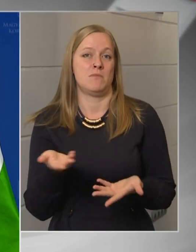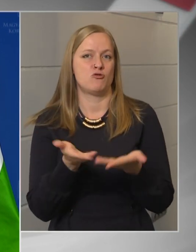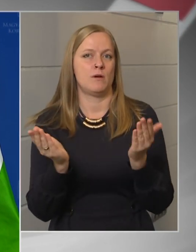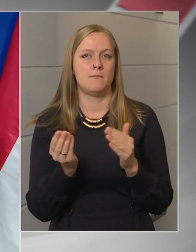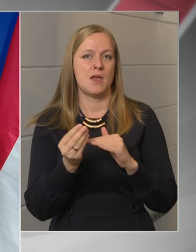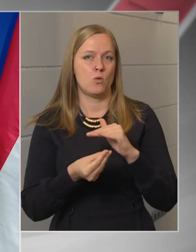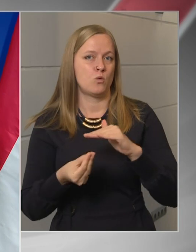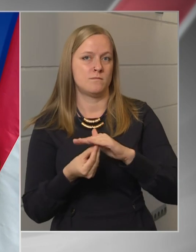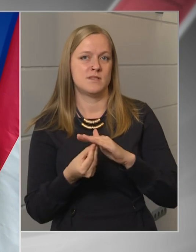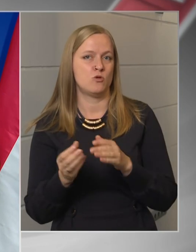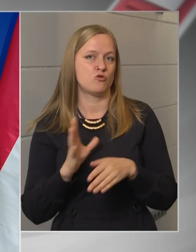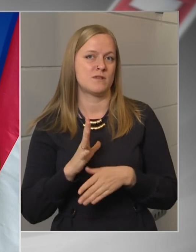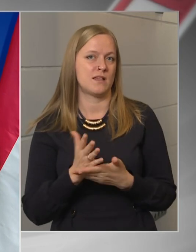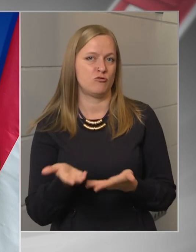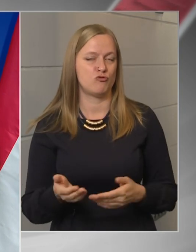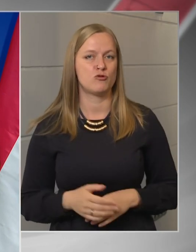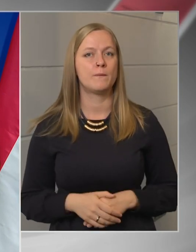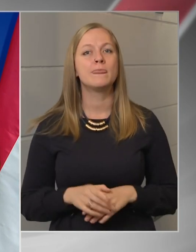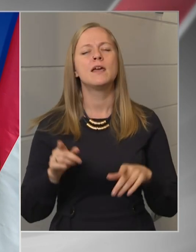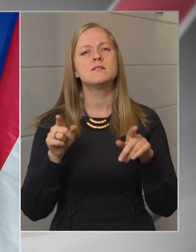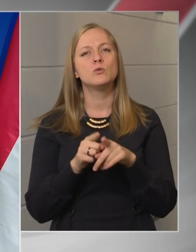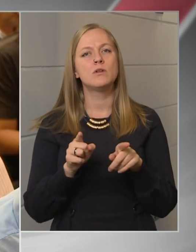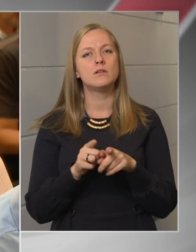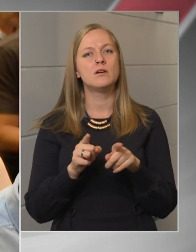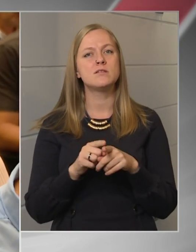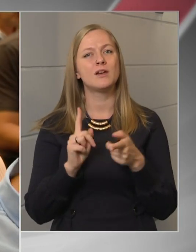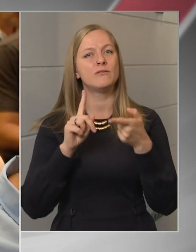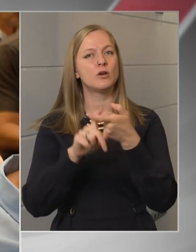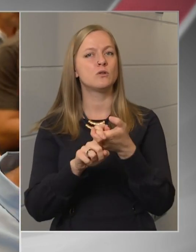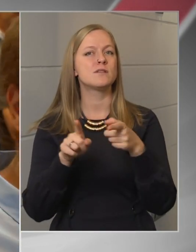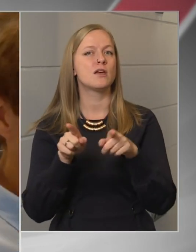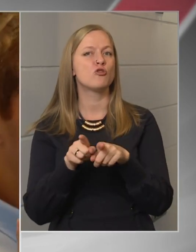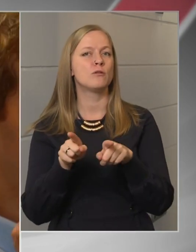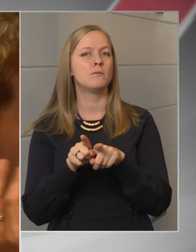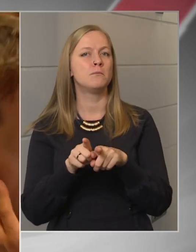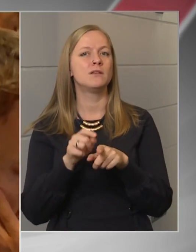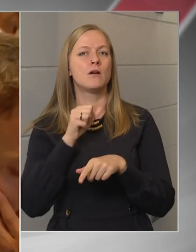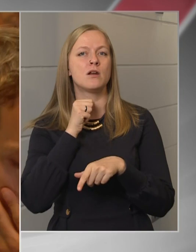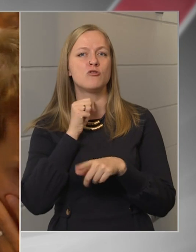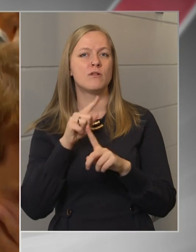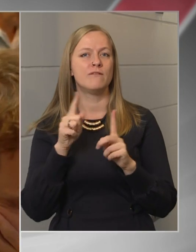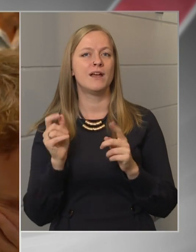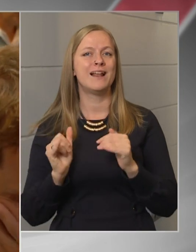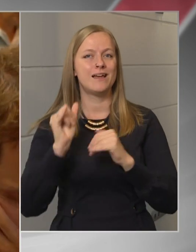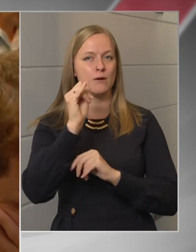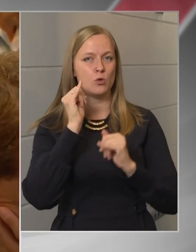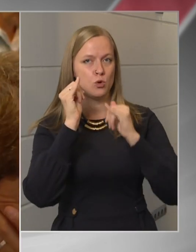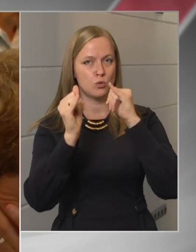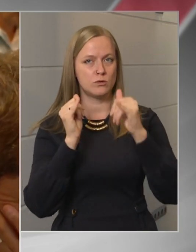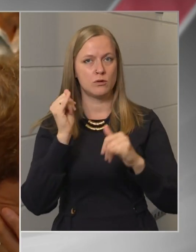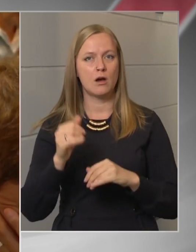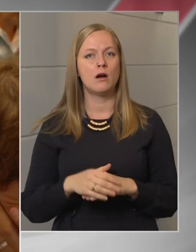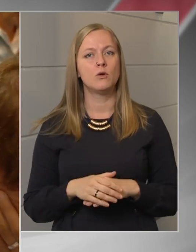semmilyen korrupciós kockázat nincsen. Ugye ez ugyanaz a hivatkozás, mint a garancsi féle repülős utak, hogy